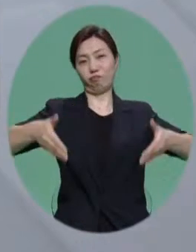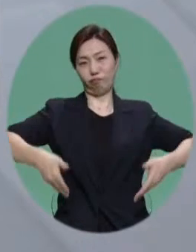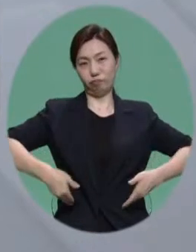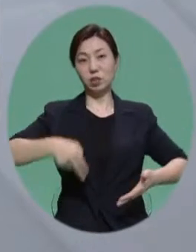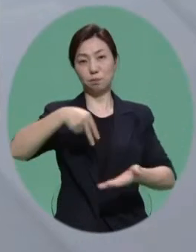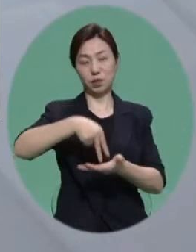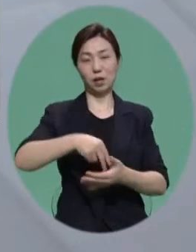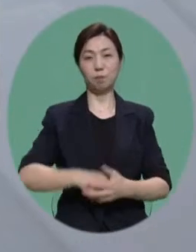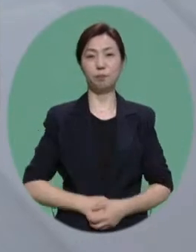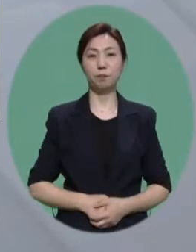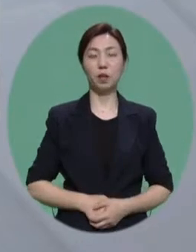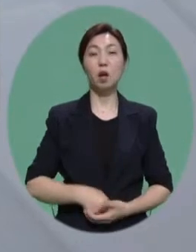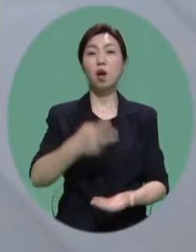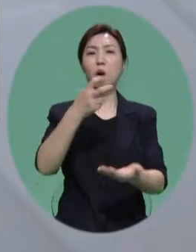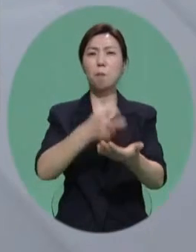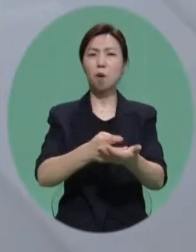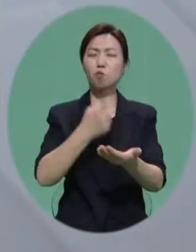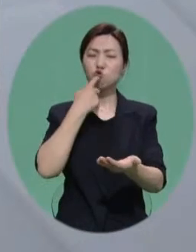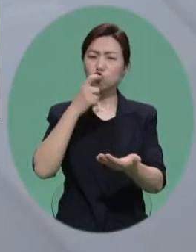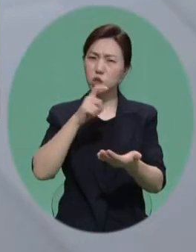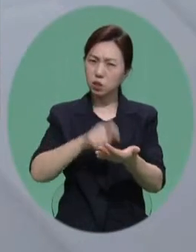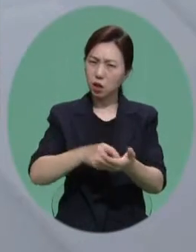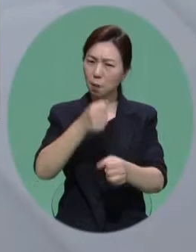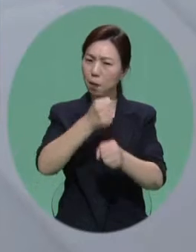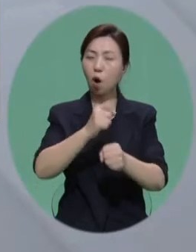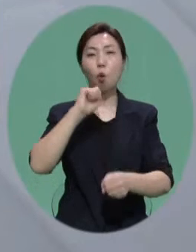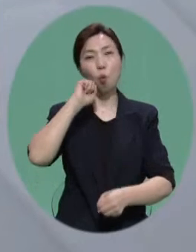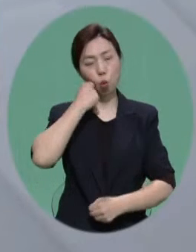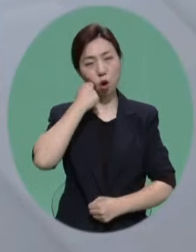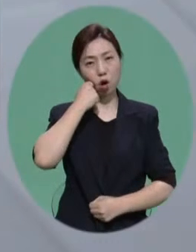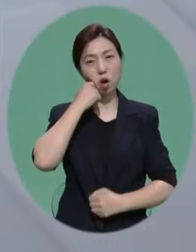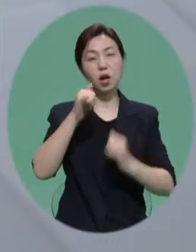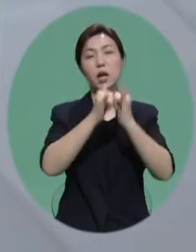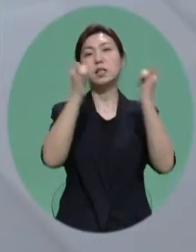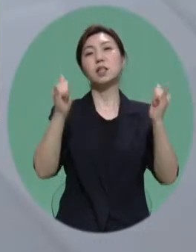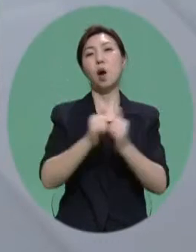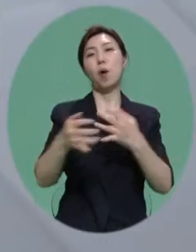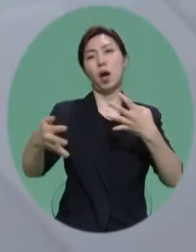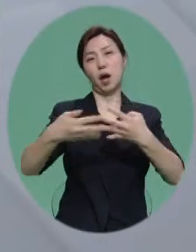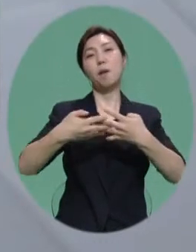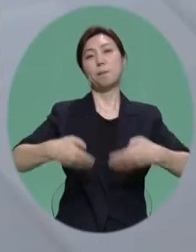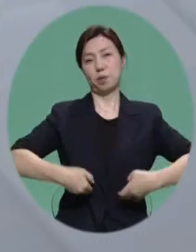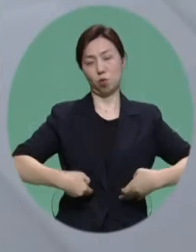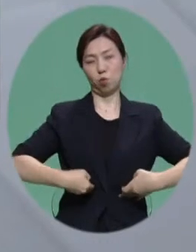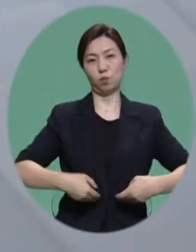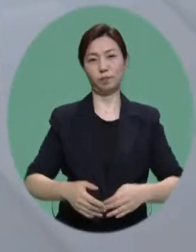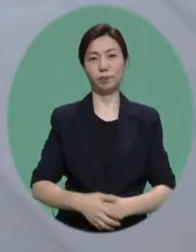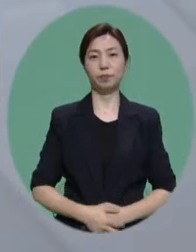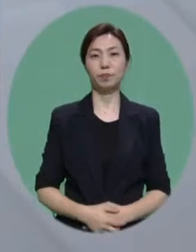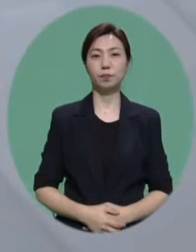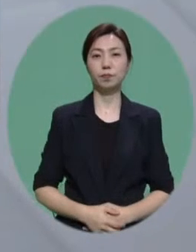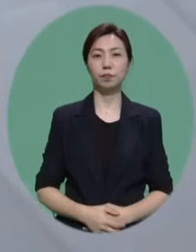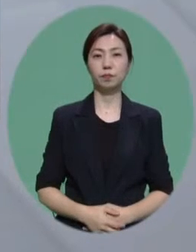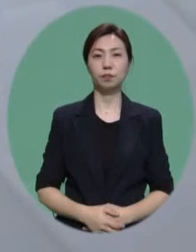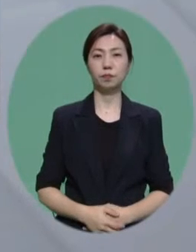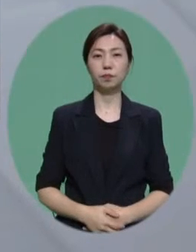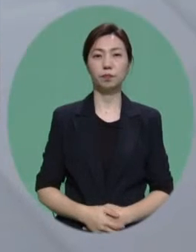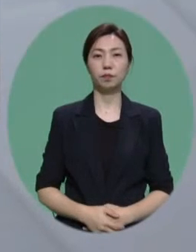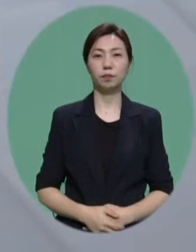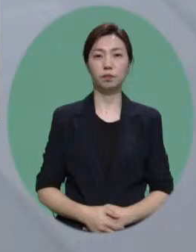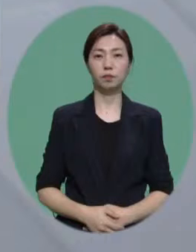법안을 쉽게 만들기는 어려울 것이고 사회적 합의 과정이 중도 있고 저희들이 지오 근데 이제 그